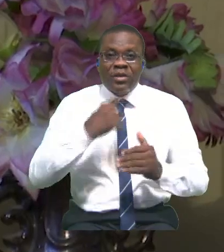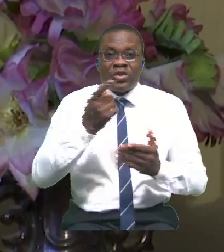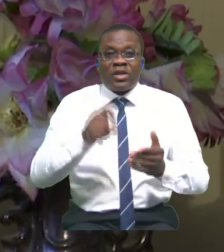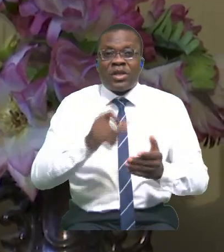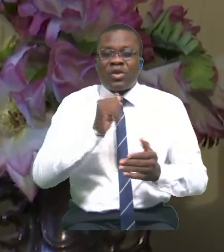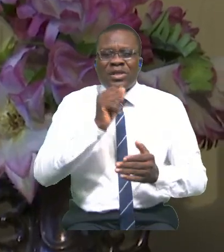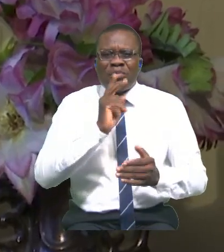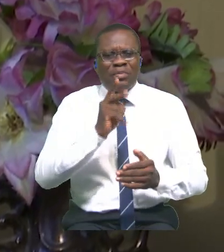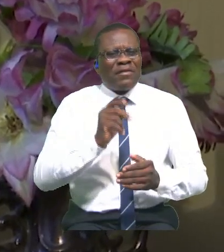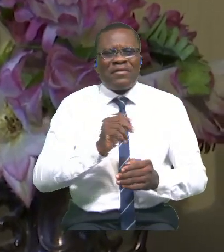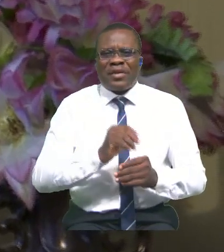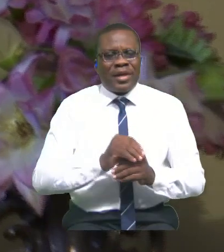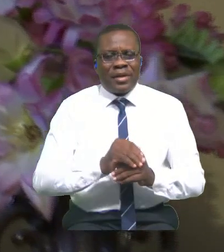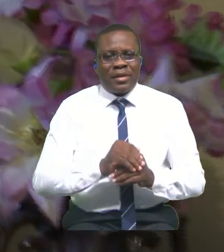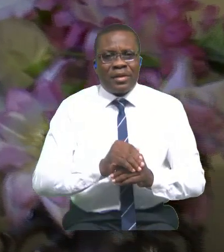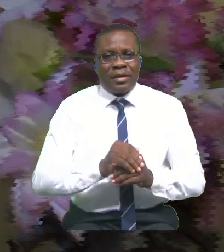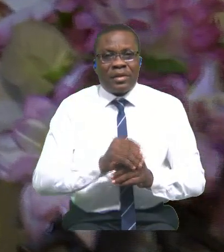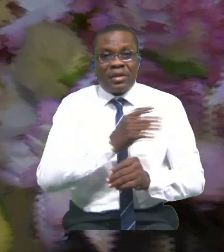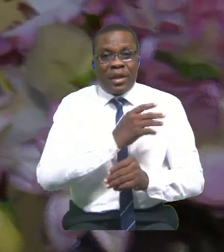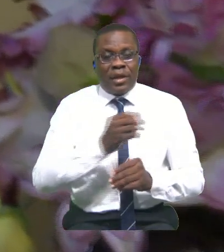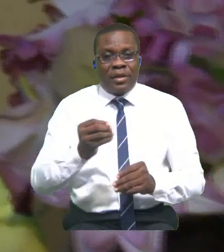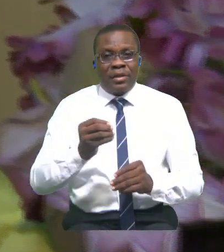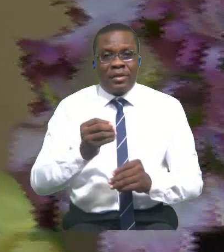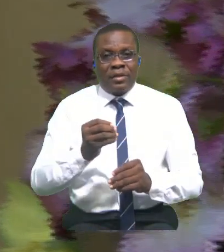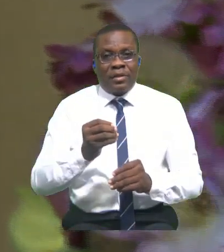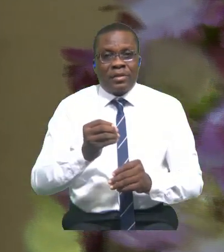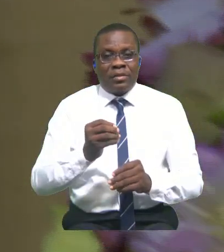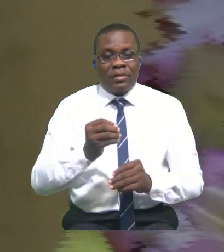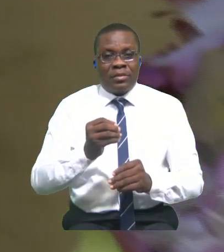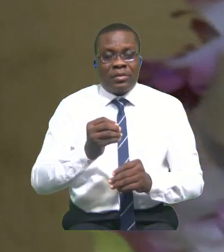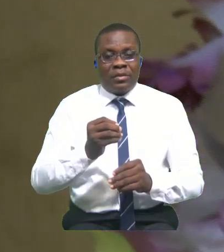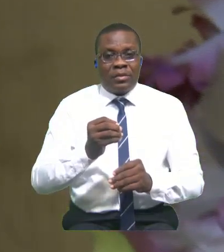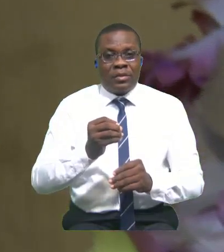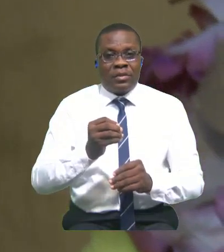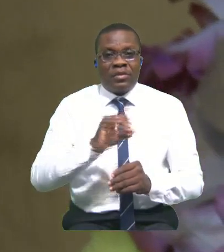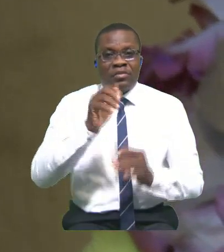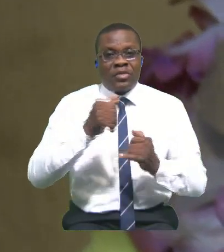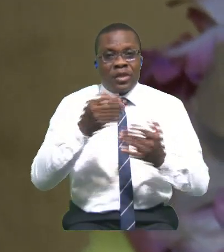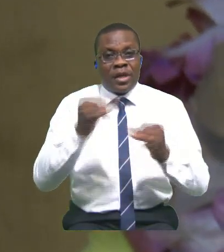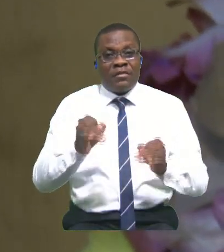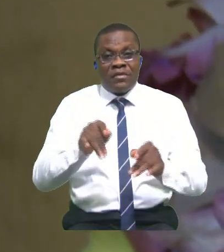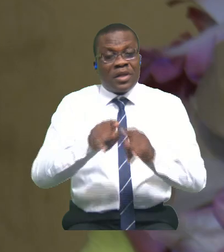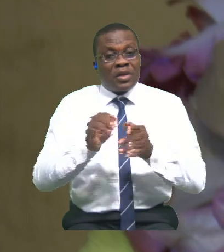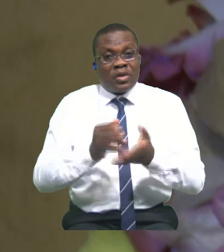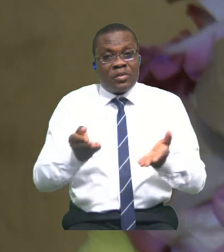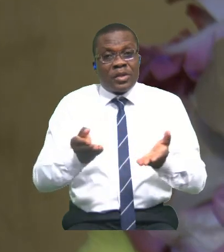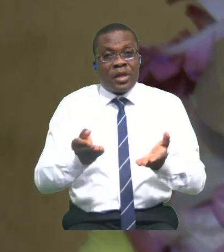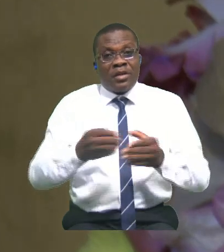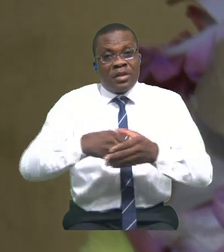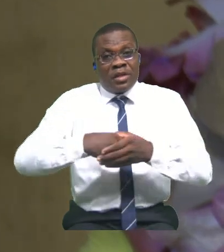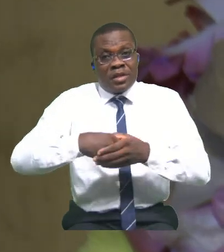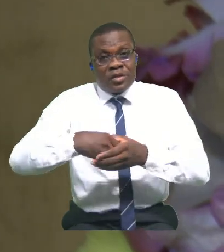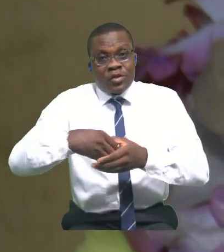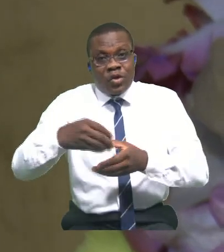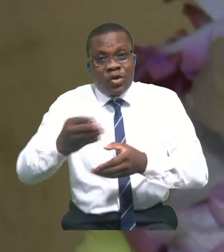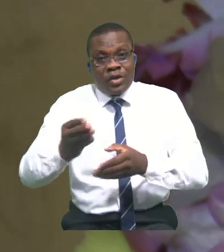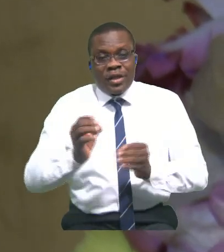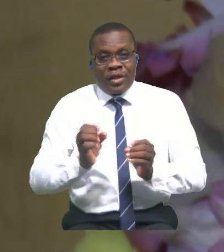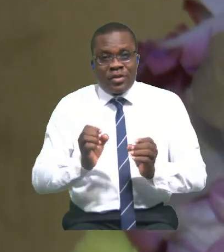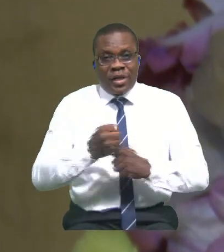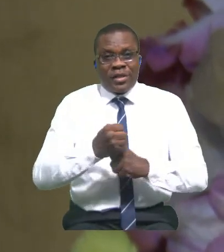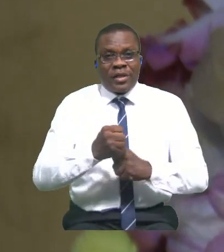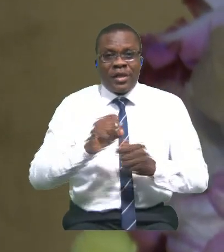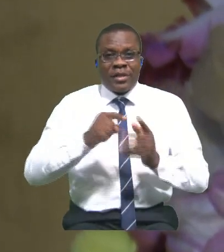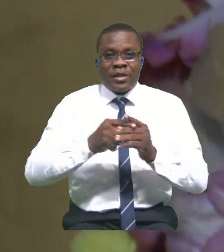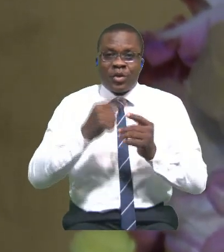vrai et il a il a fini comme ça il sortait de la salle et j'ai commencé par